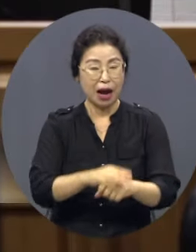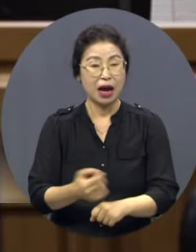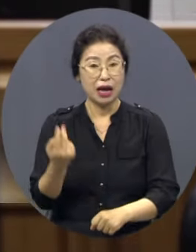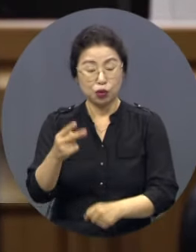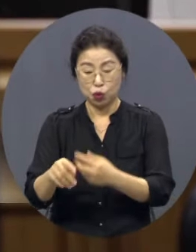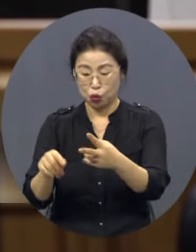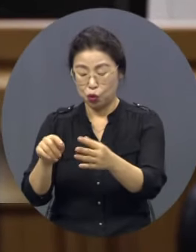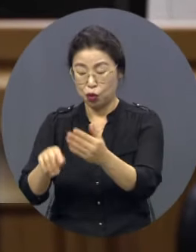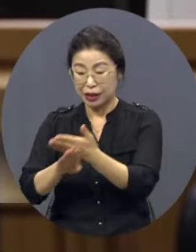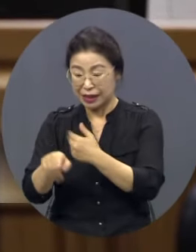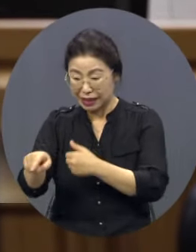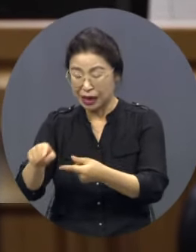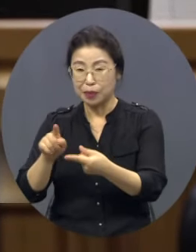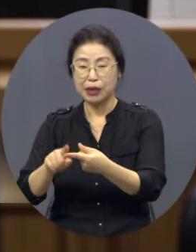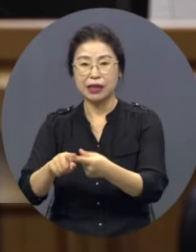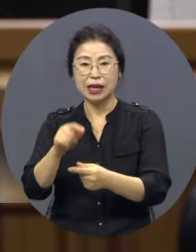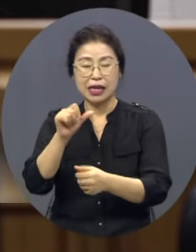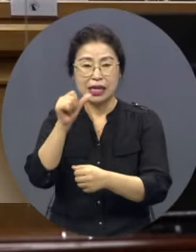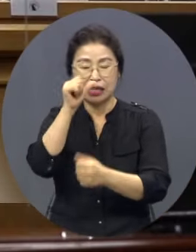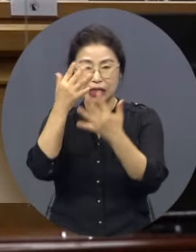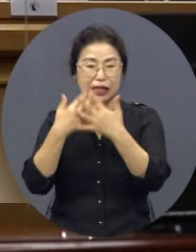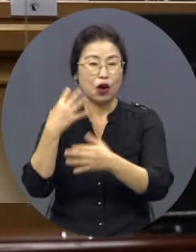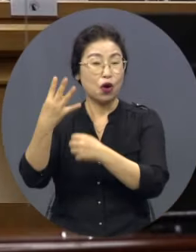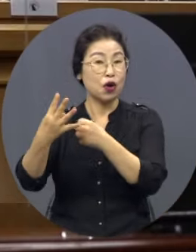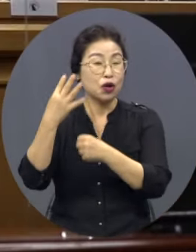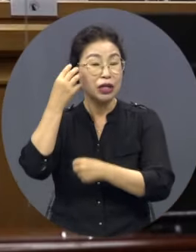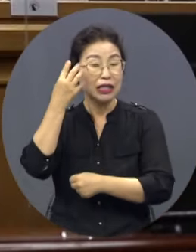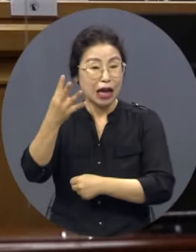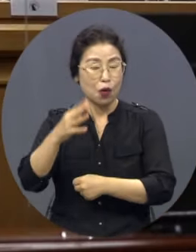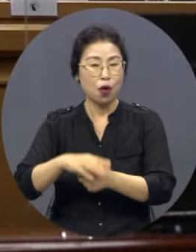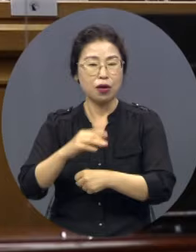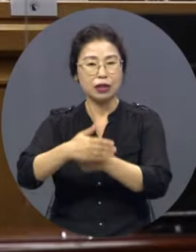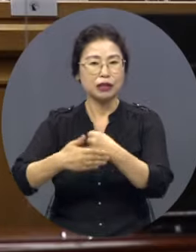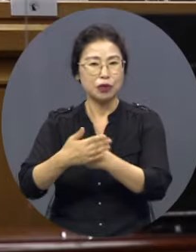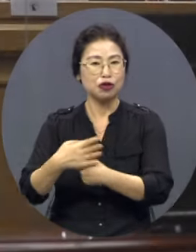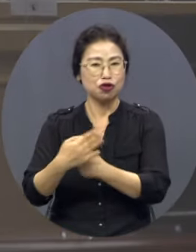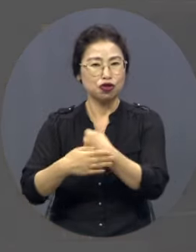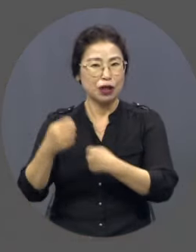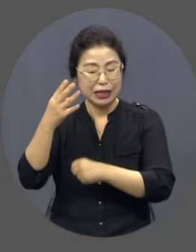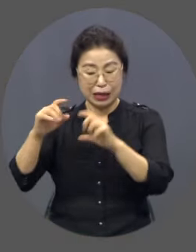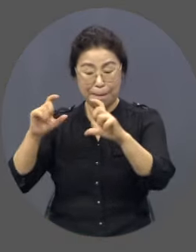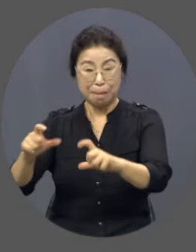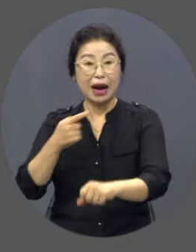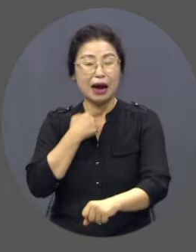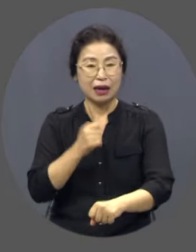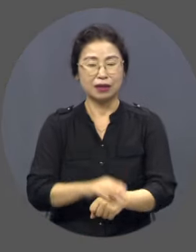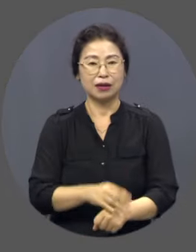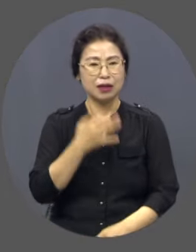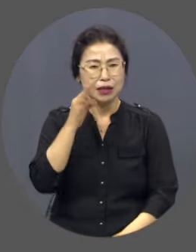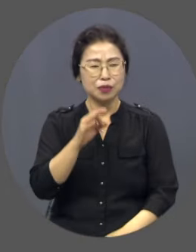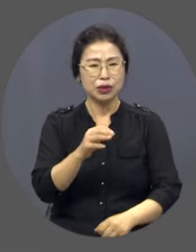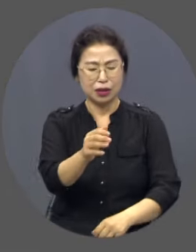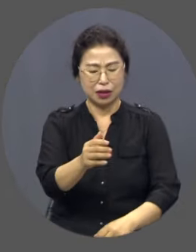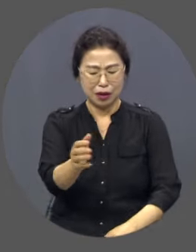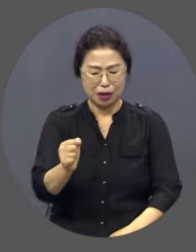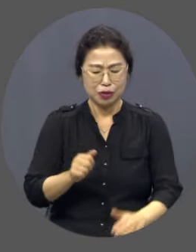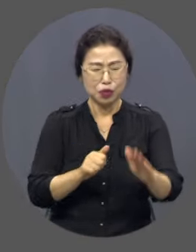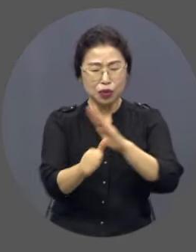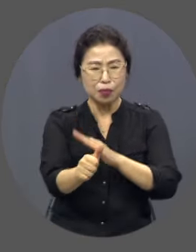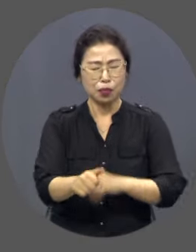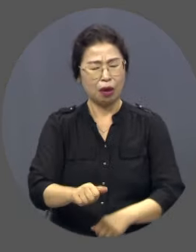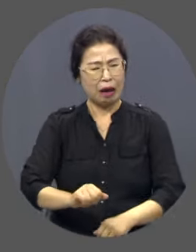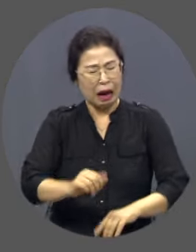다른 가담자에게는 징역 4월에 집행유예 1년을 선고했습니다. 재판부는 김 씨가 혐의를 계속